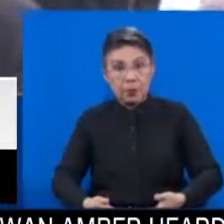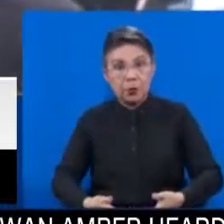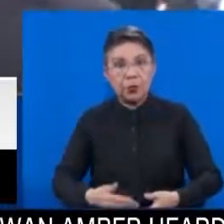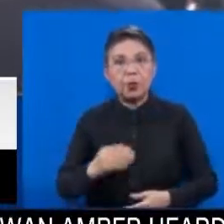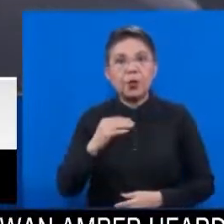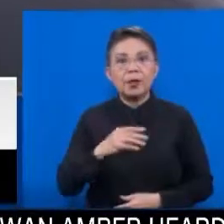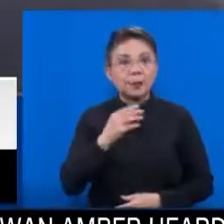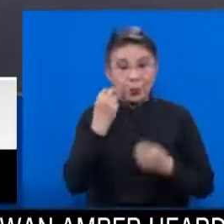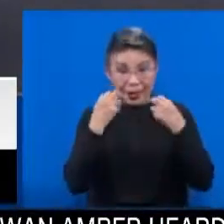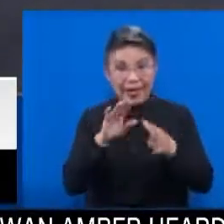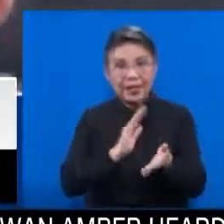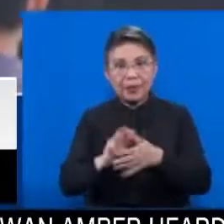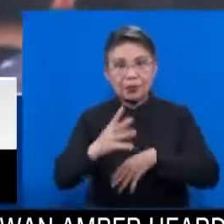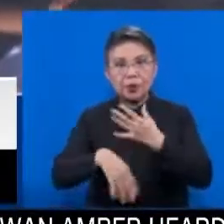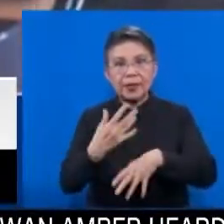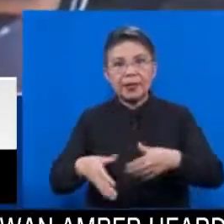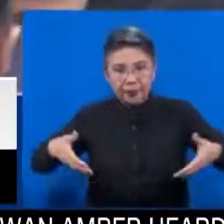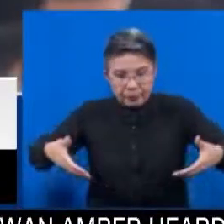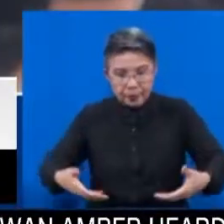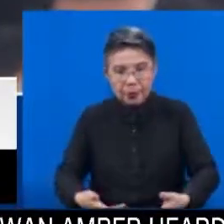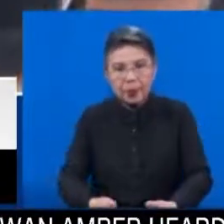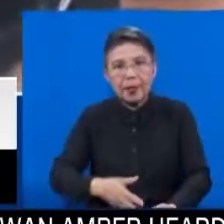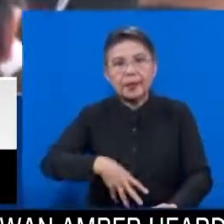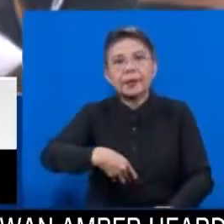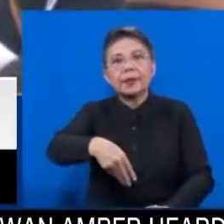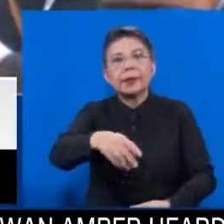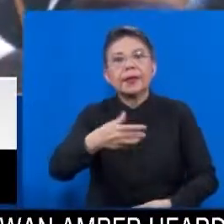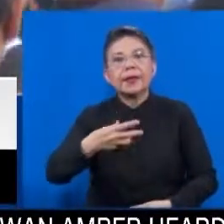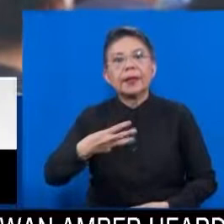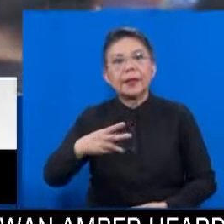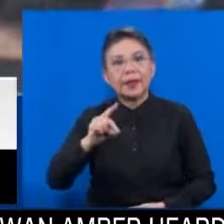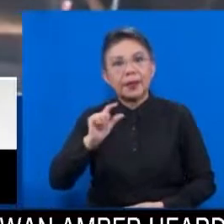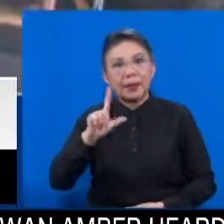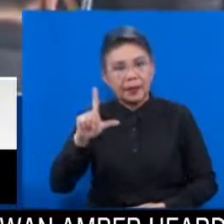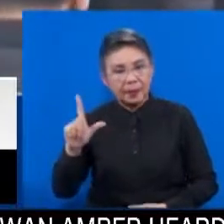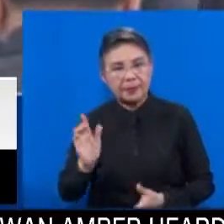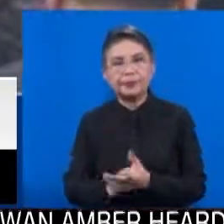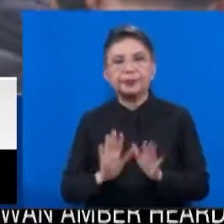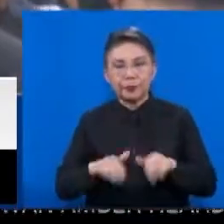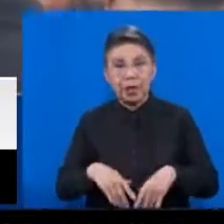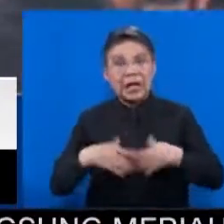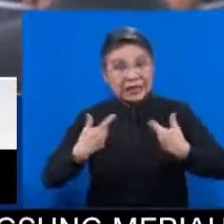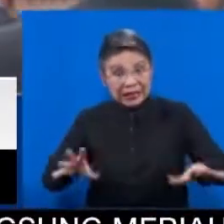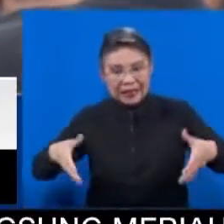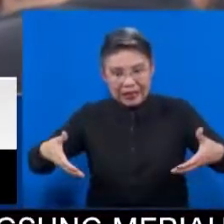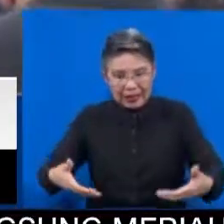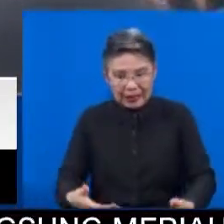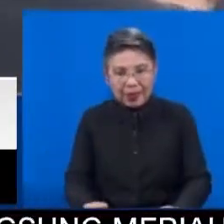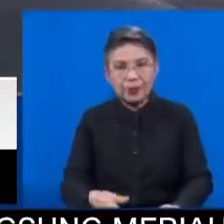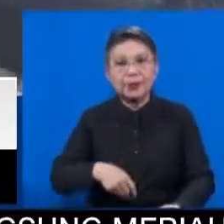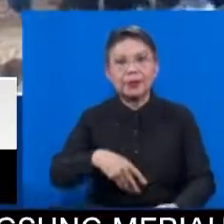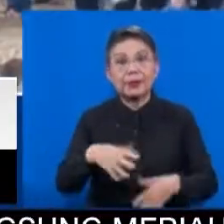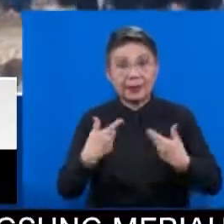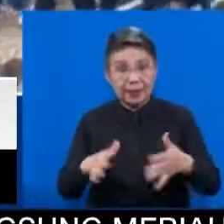untuk menyaksikan prosesi pemakaman Eril dilakukan. Dan usai pemakaman Eril tersebut